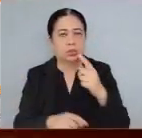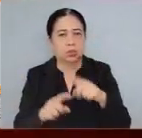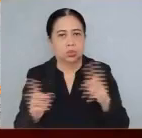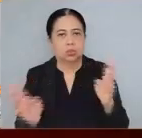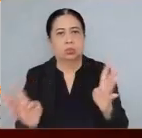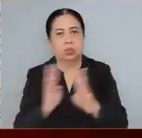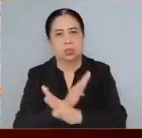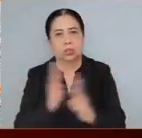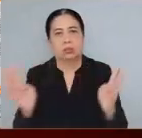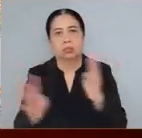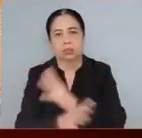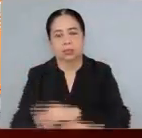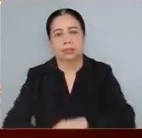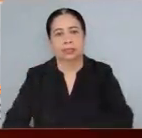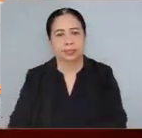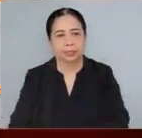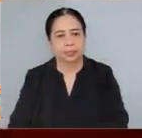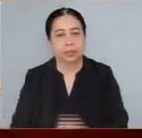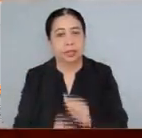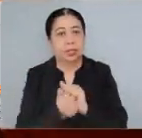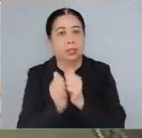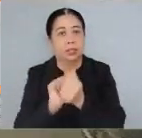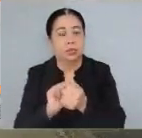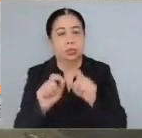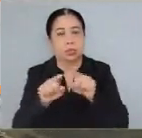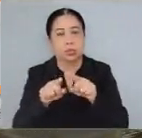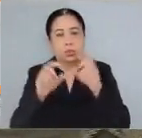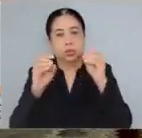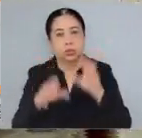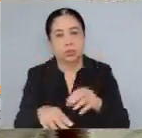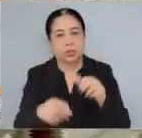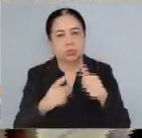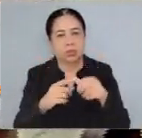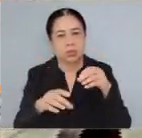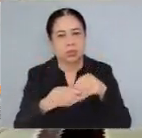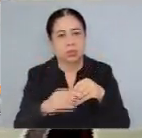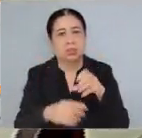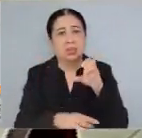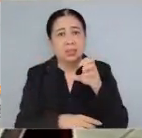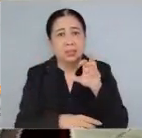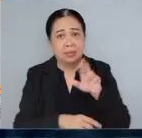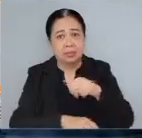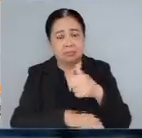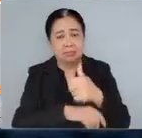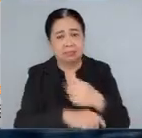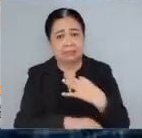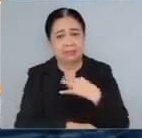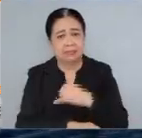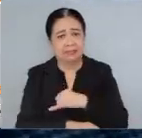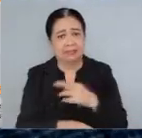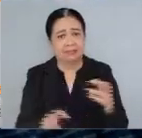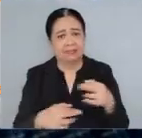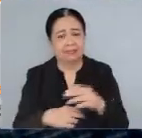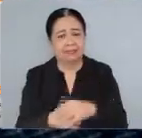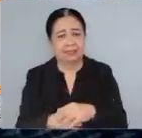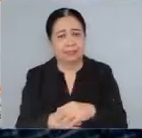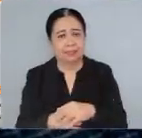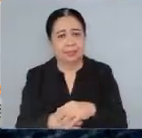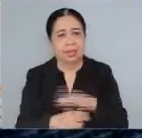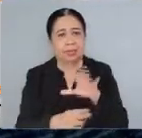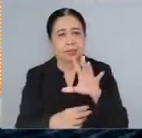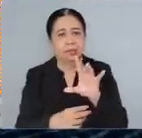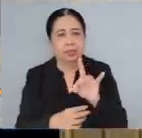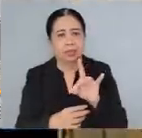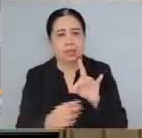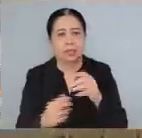sila. Nag-adjust din ang mga guro na sa loob muna ng palikuran nagtayo ng faculty room. 58 silid-aralan ang